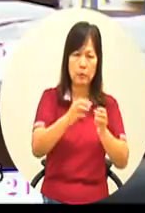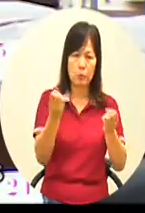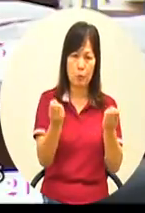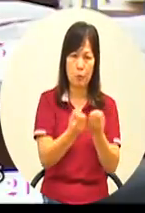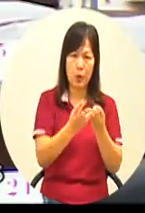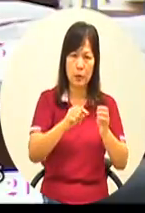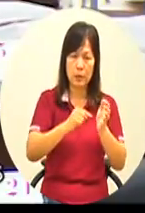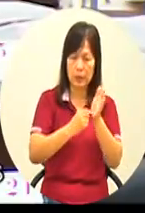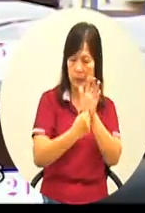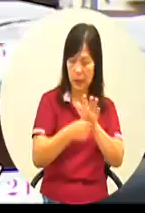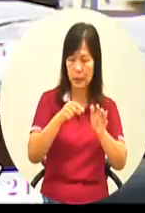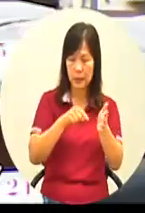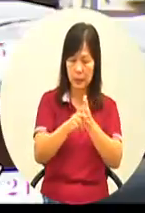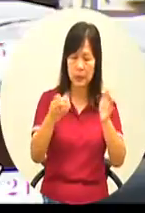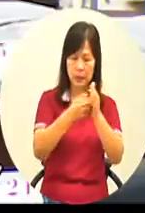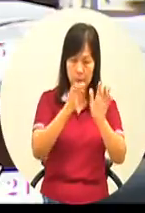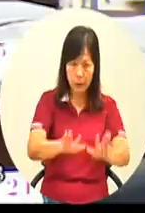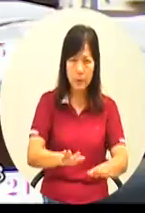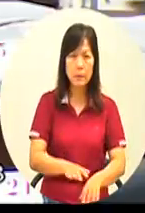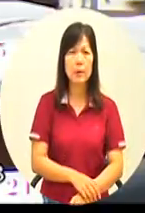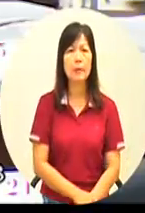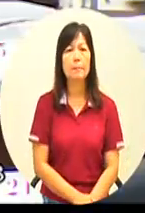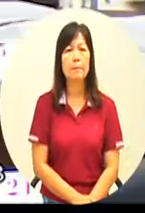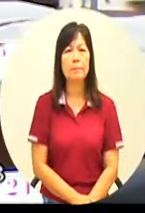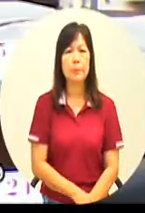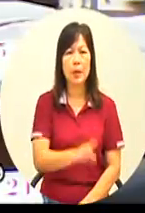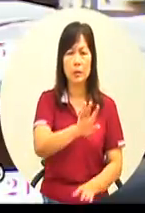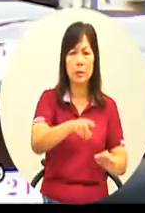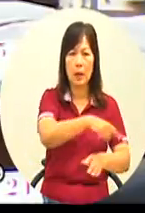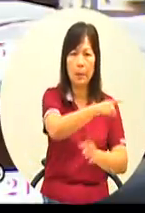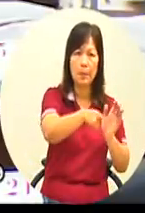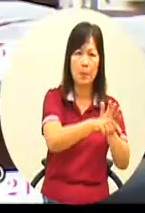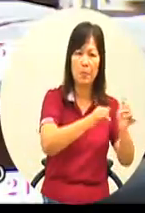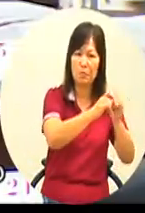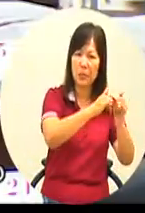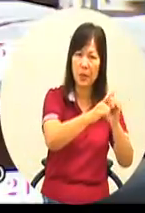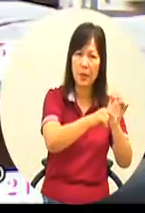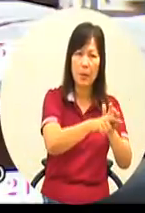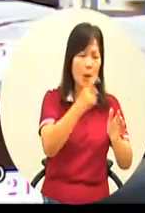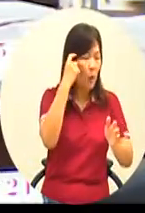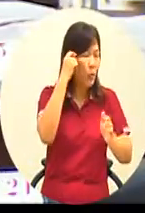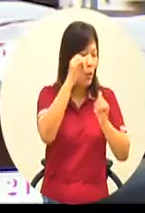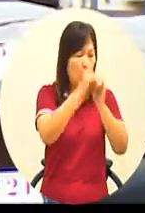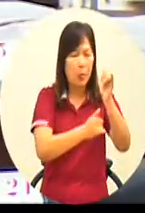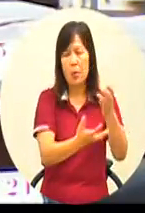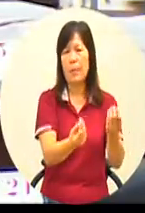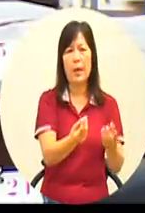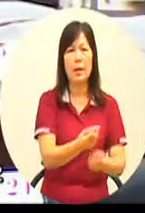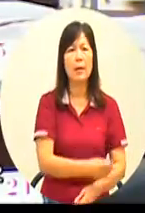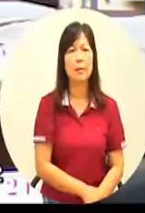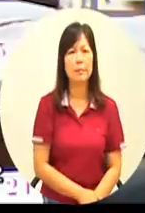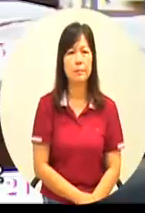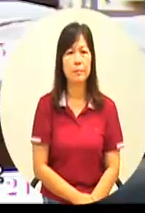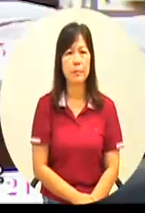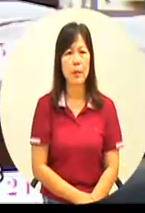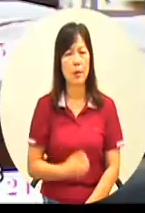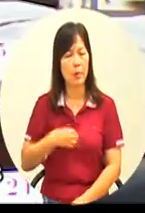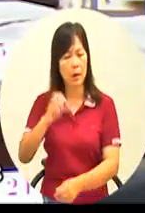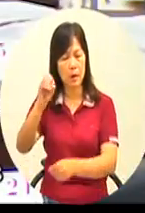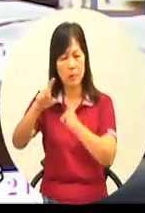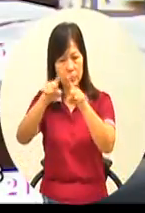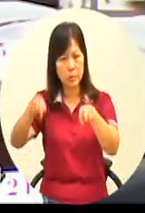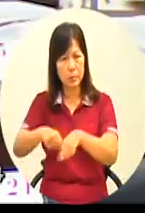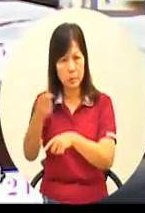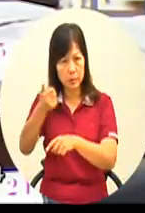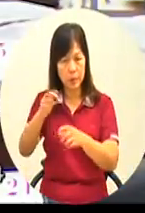现在。所以现在的美术馆的公民，他们也不知道这个历史。所以我告诉张局长还有市